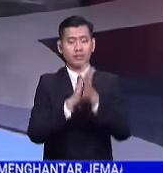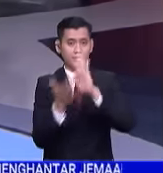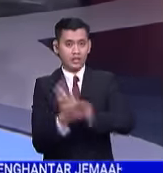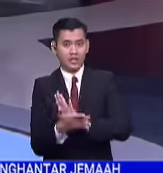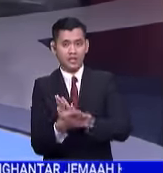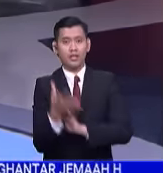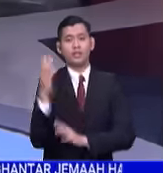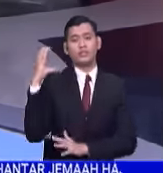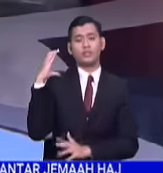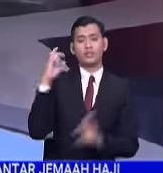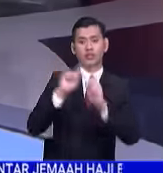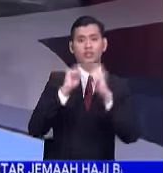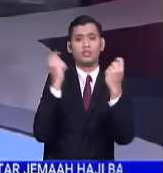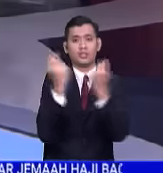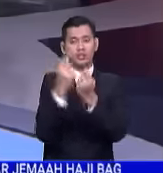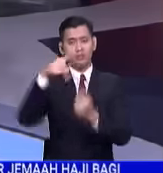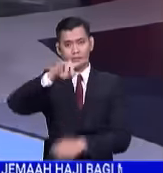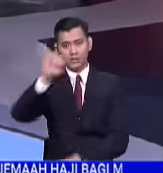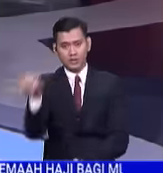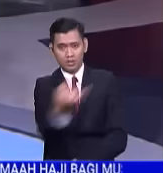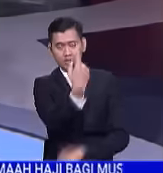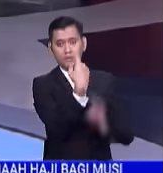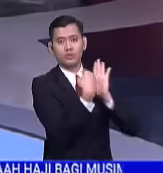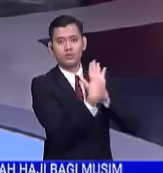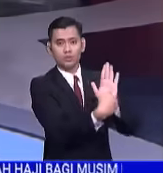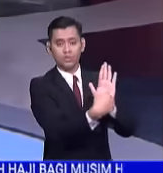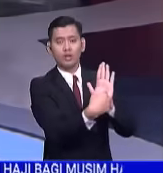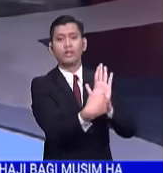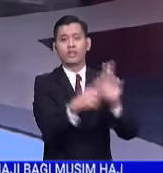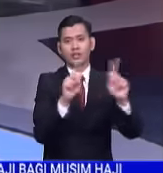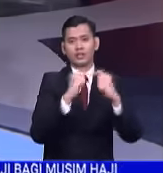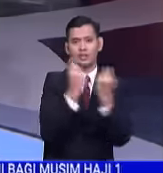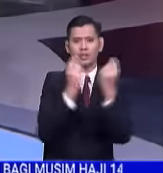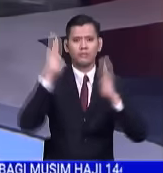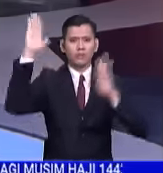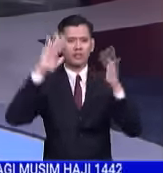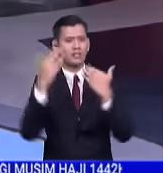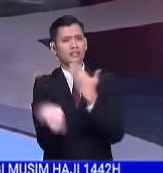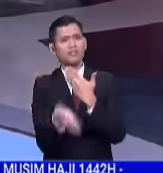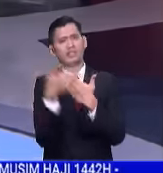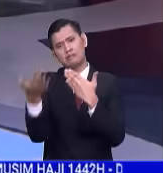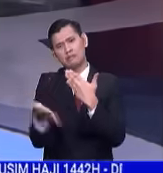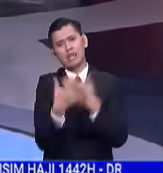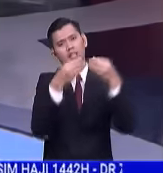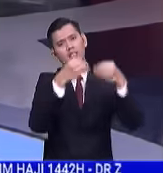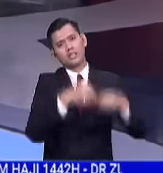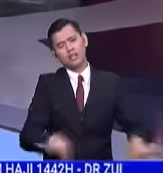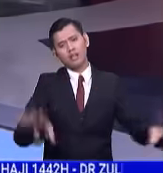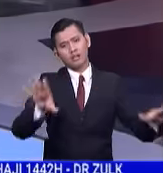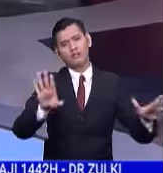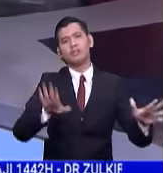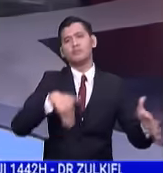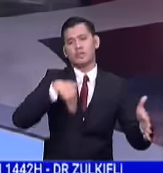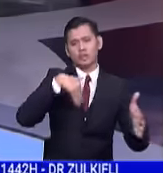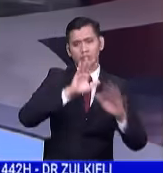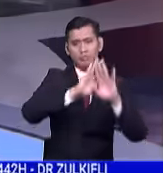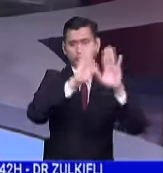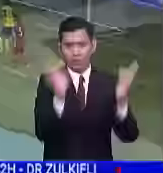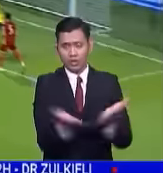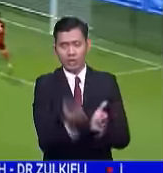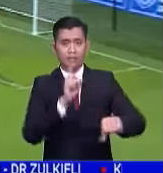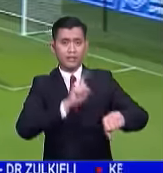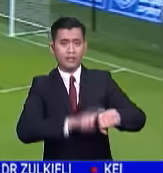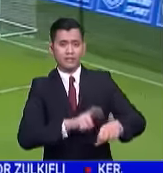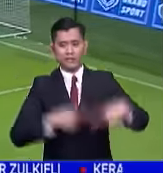Bagi Pimaniam, situasi ini jelas dipahamikan anak-anak buah Tan Cheng Ho yang mudah kehilangan bola ketika menyerang kubu Vietnam.